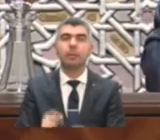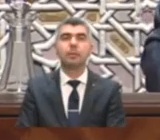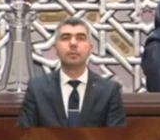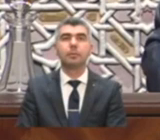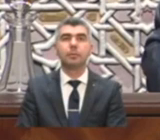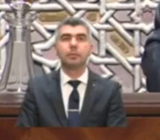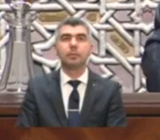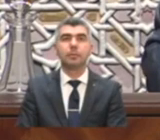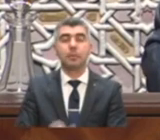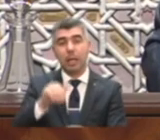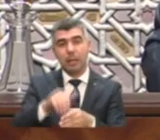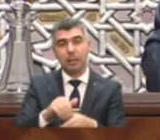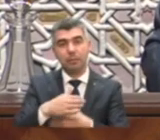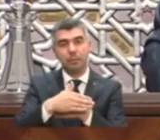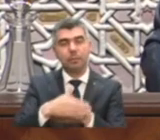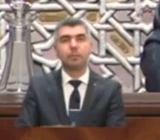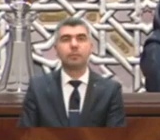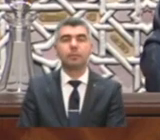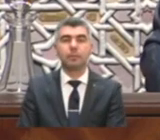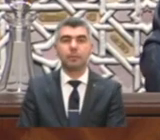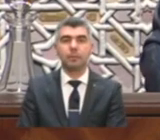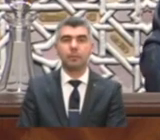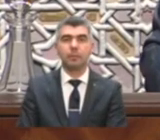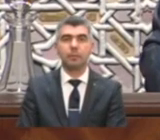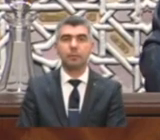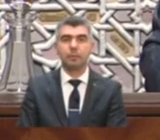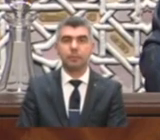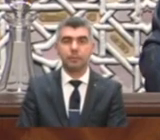محترمين عن فريق التجمع الوطني الأحرار.